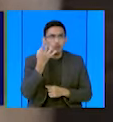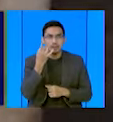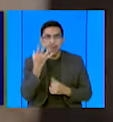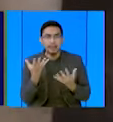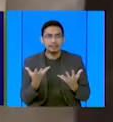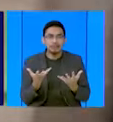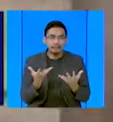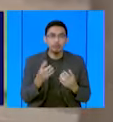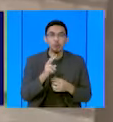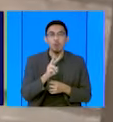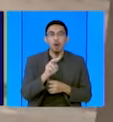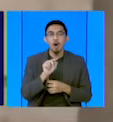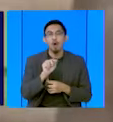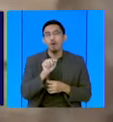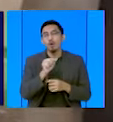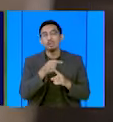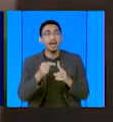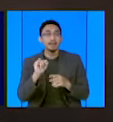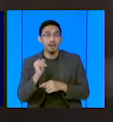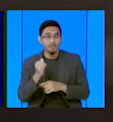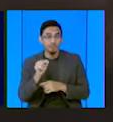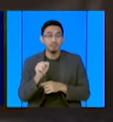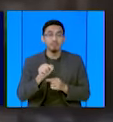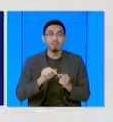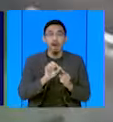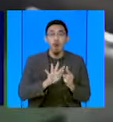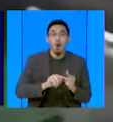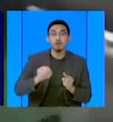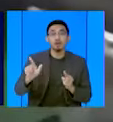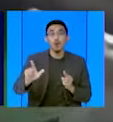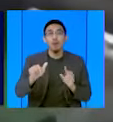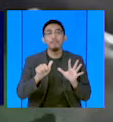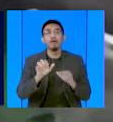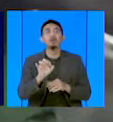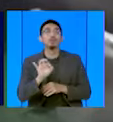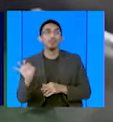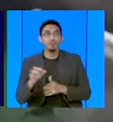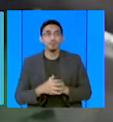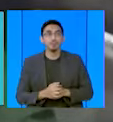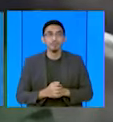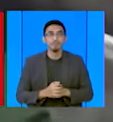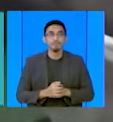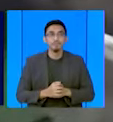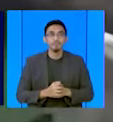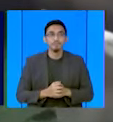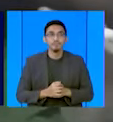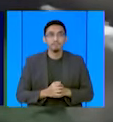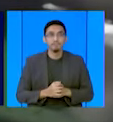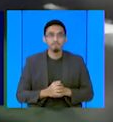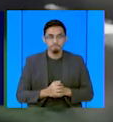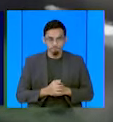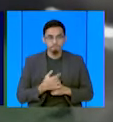selama 2,5 jam dari Pekalongan ke Solo dengan tarif Rp600.000. Dan saya kan pergi sendiri. Pakai